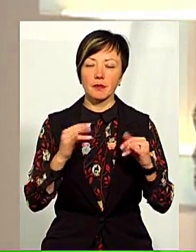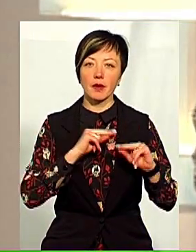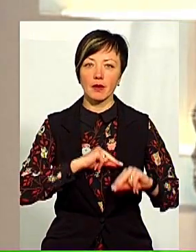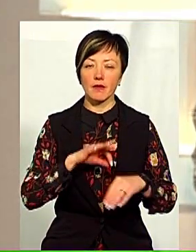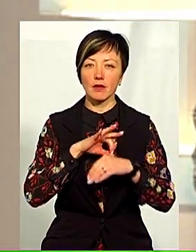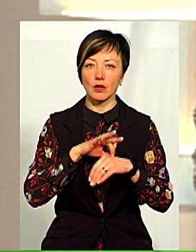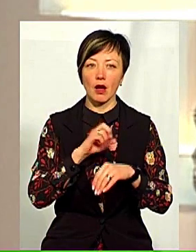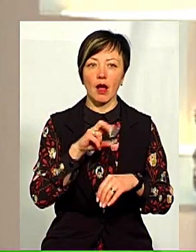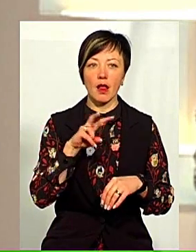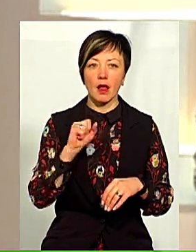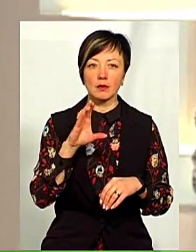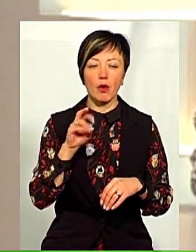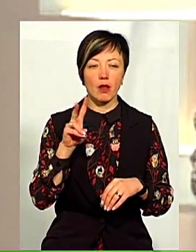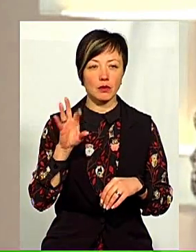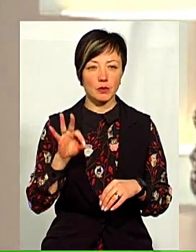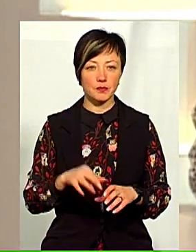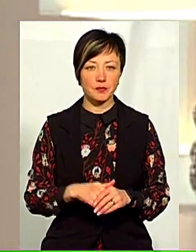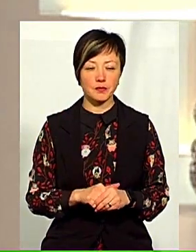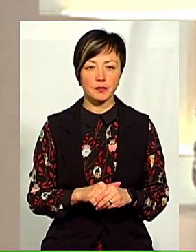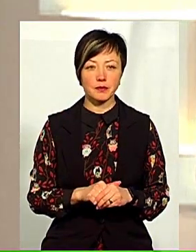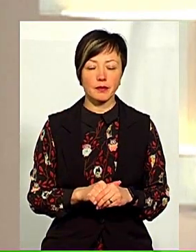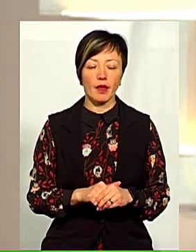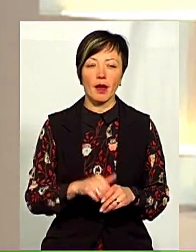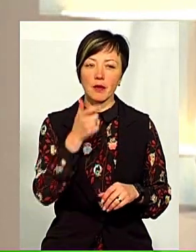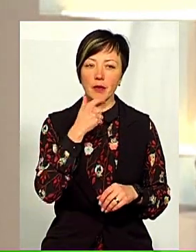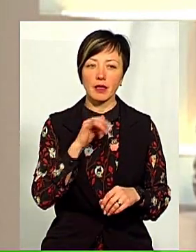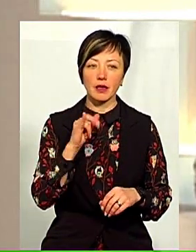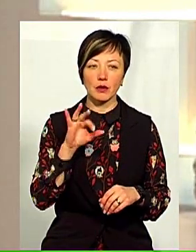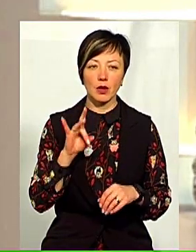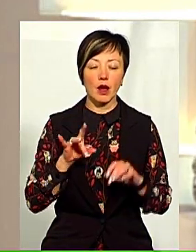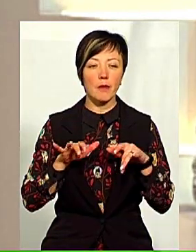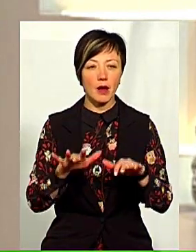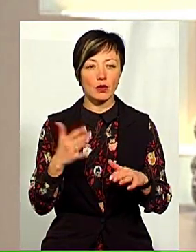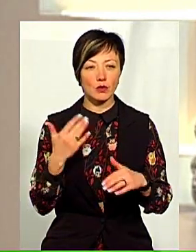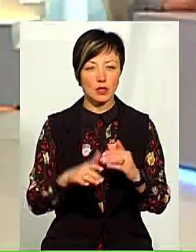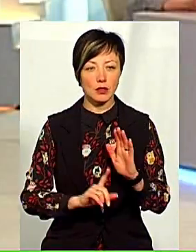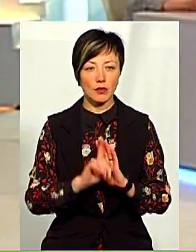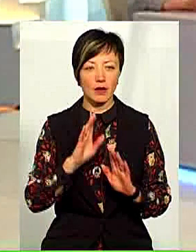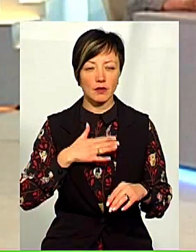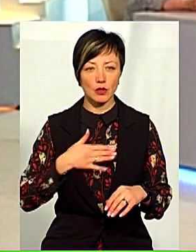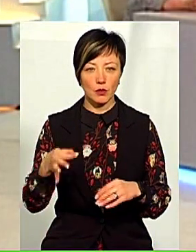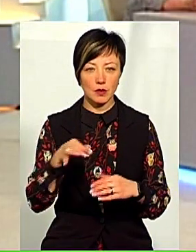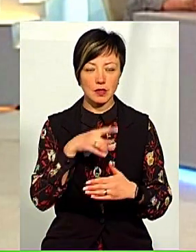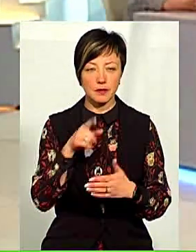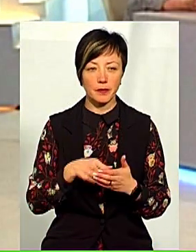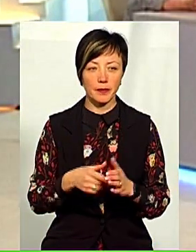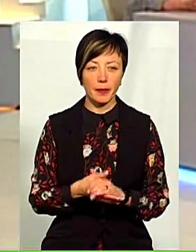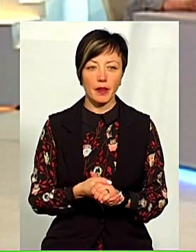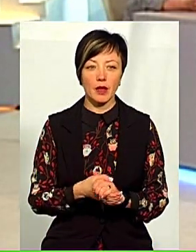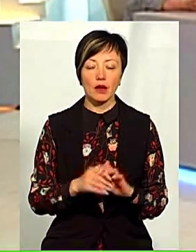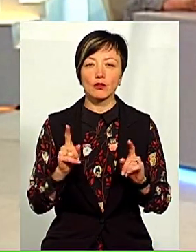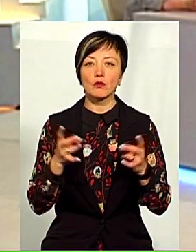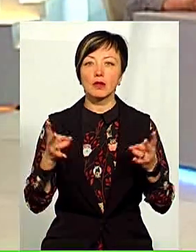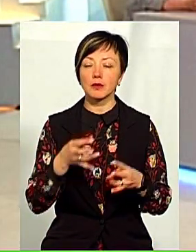працює ведуча Алла Самойленко. Пане Ігорю, кампанія вже стартувала в нашій області. Що потрібно